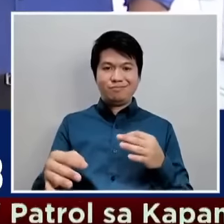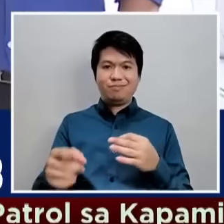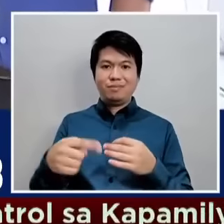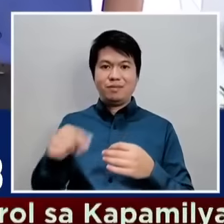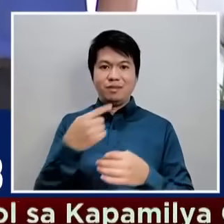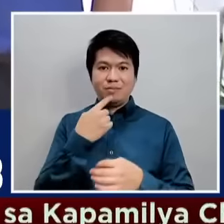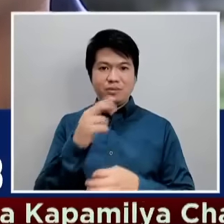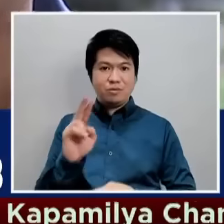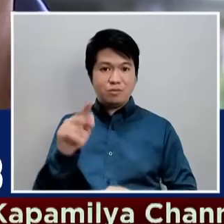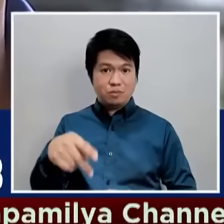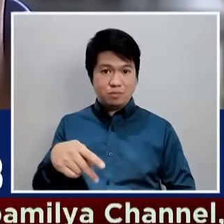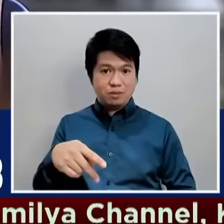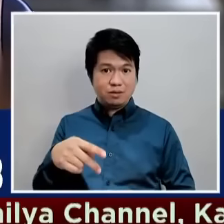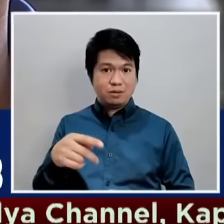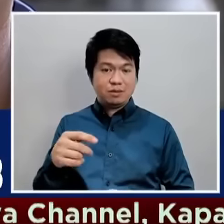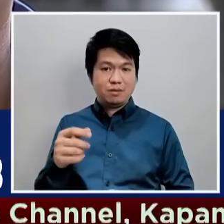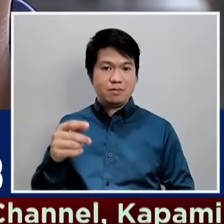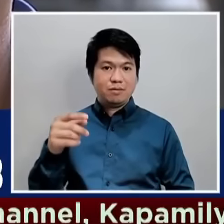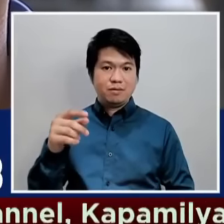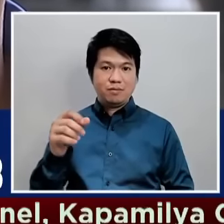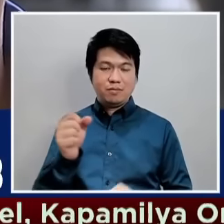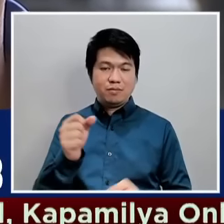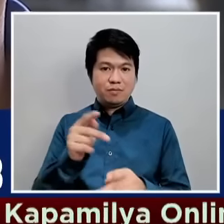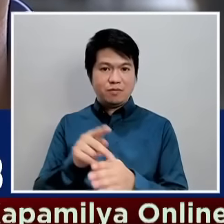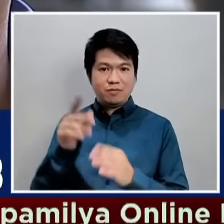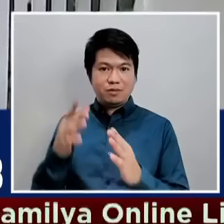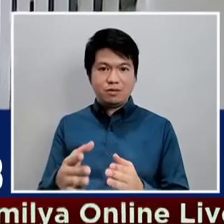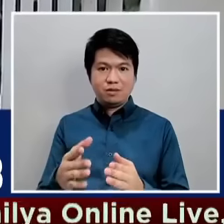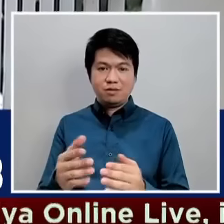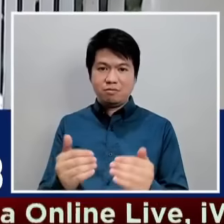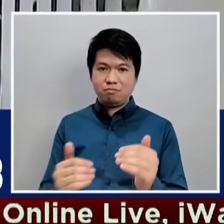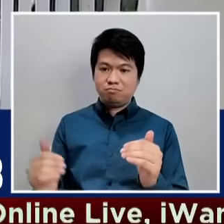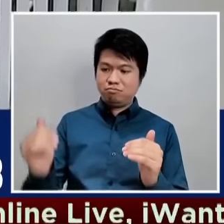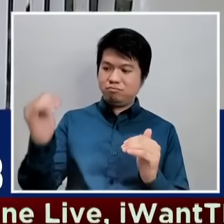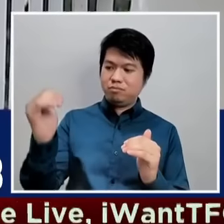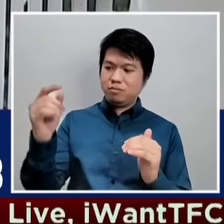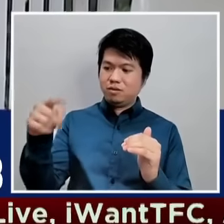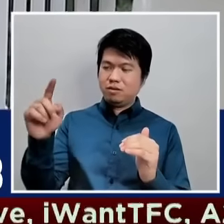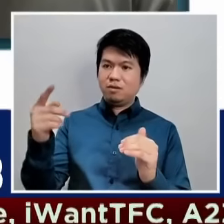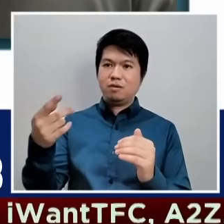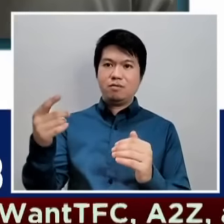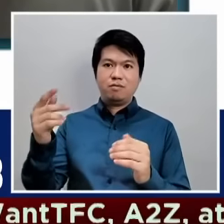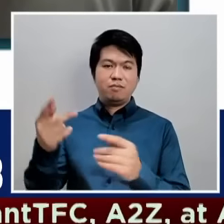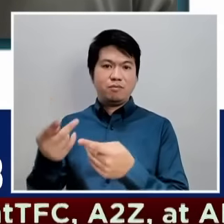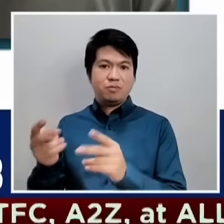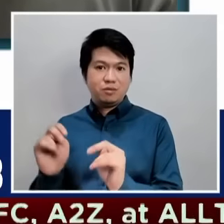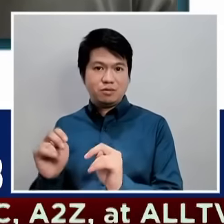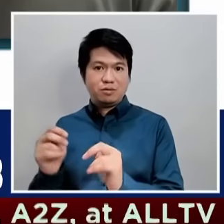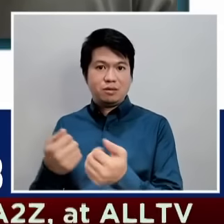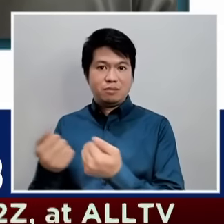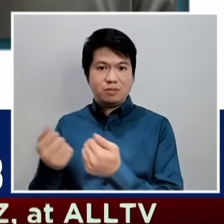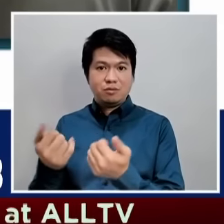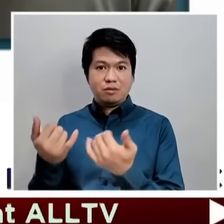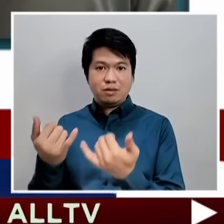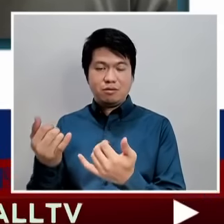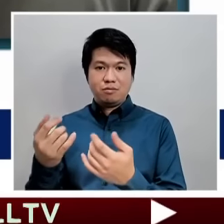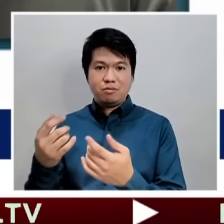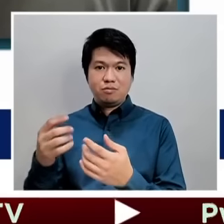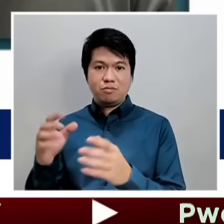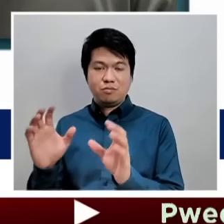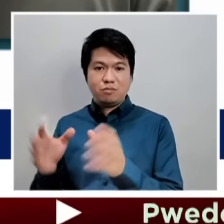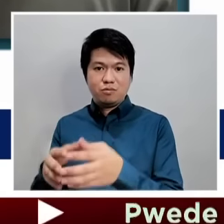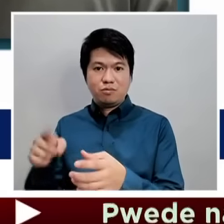Aris Arugay, karaniwang lamang ang mga manok ng nakaupong administrasyon kapag midterm elections. That the 2025